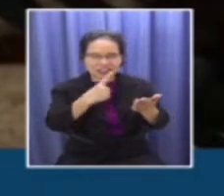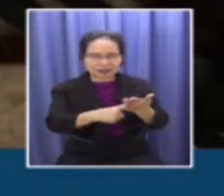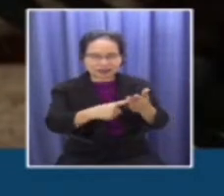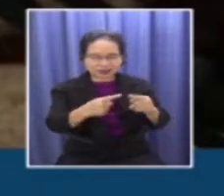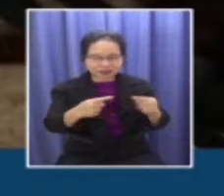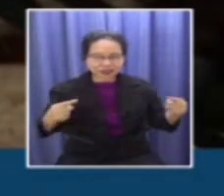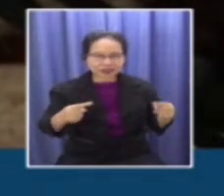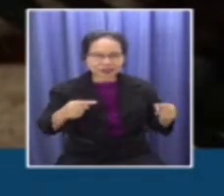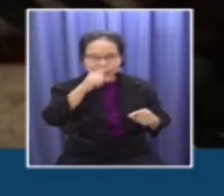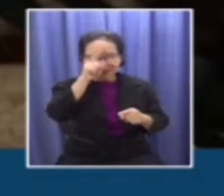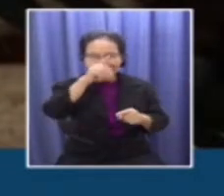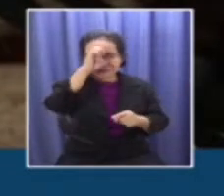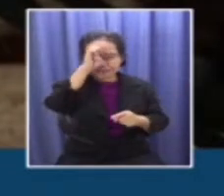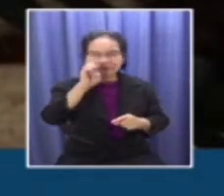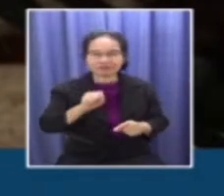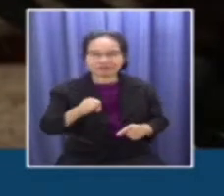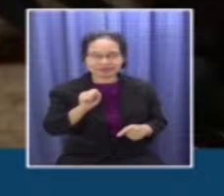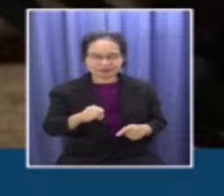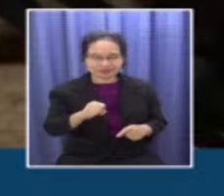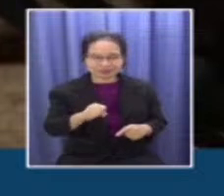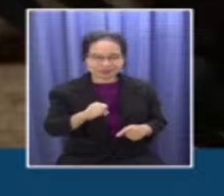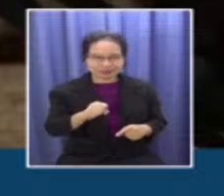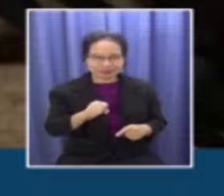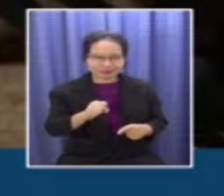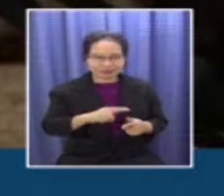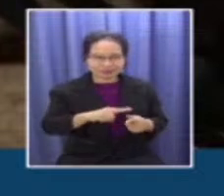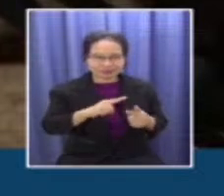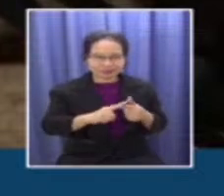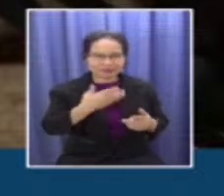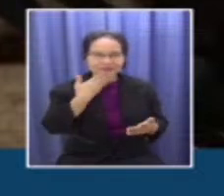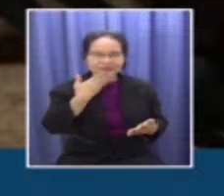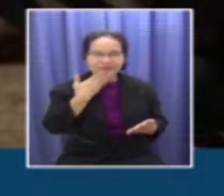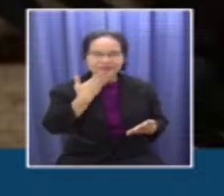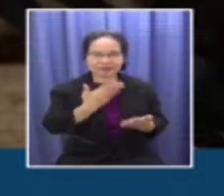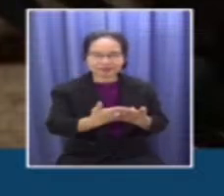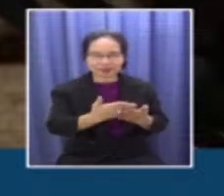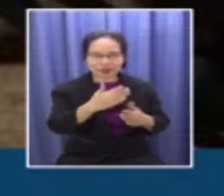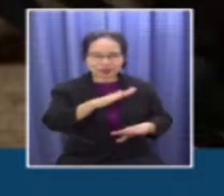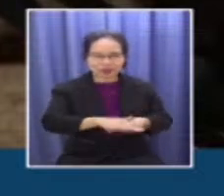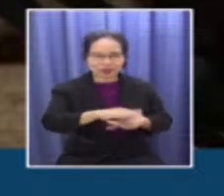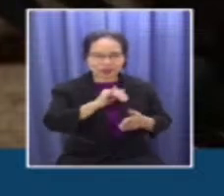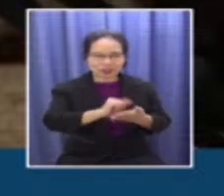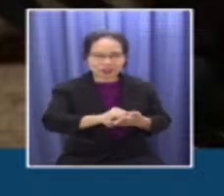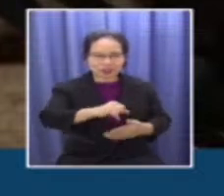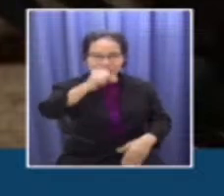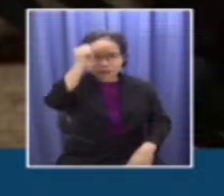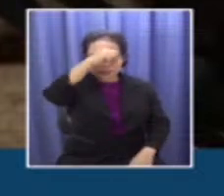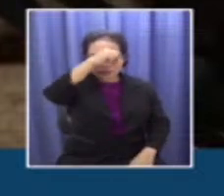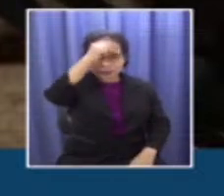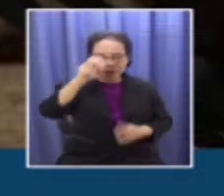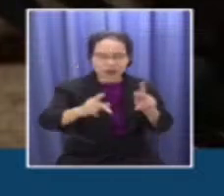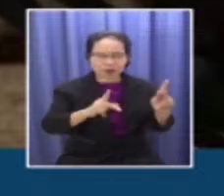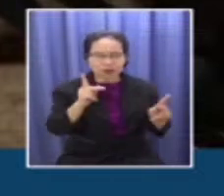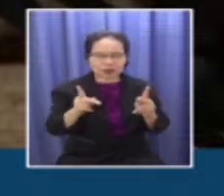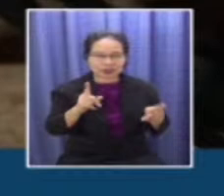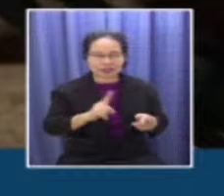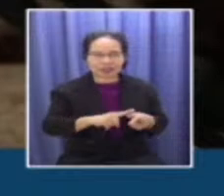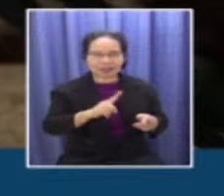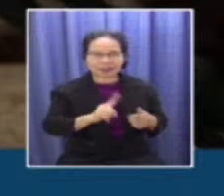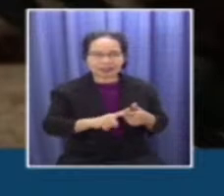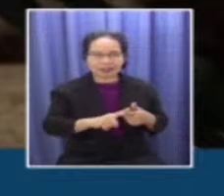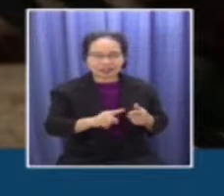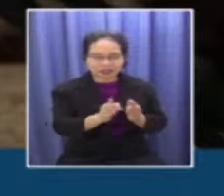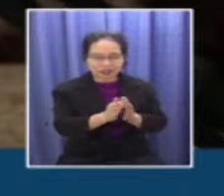kosua ma wo iza akokɔ edede gu wasumu a anya hwɛ watu kosua ma wo Ebi mo an mo ni kosua kra na edede hunu gu